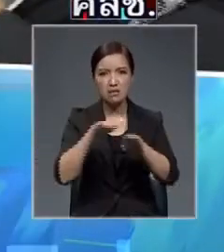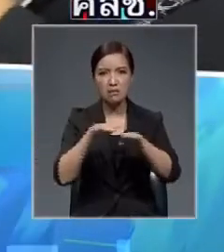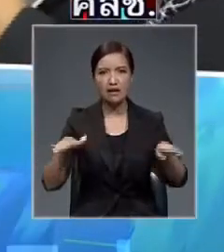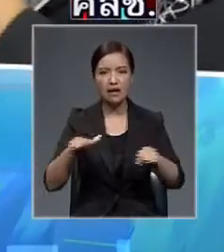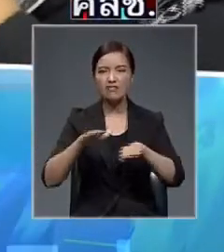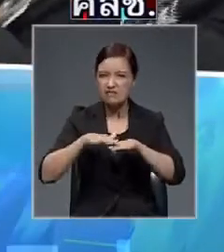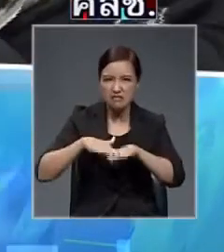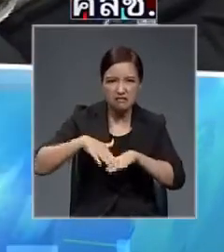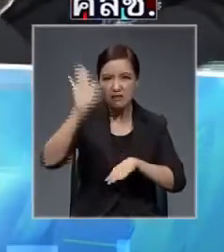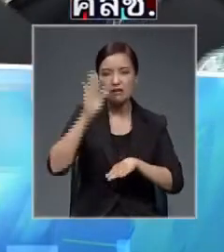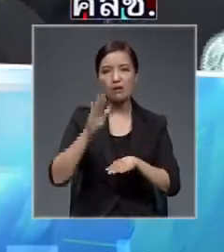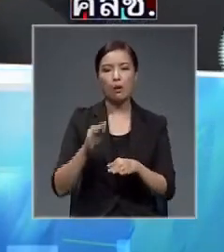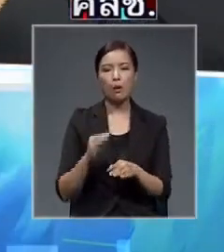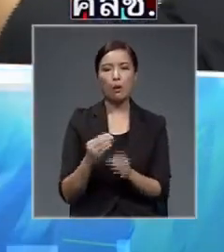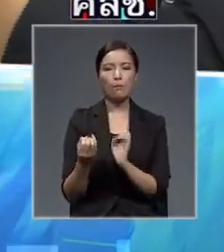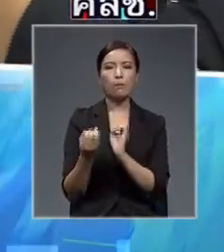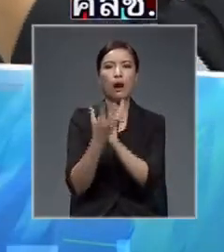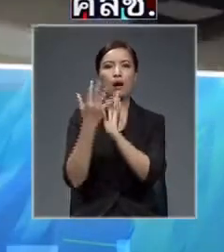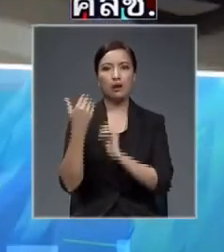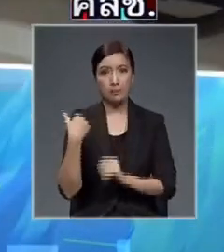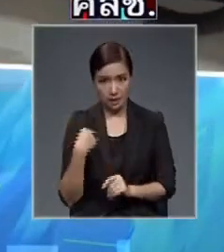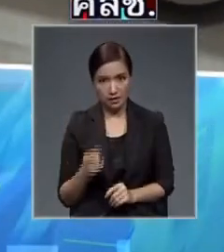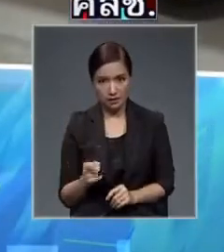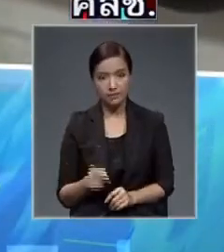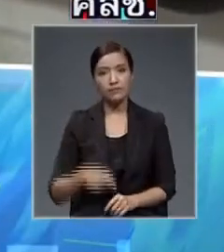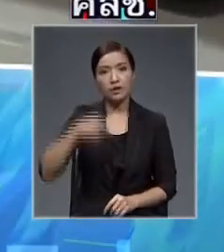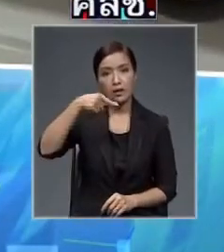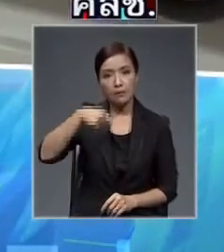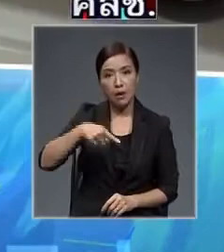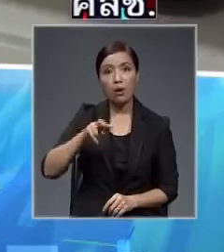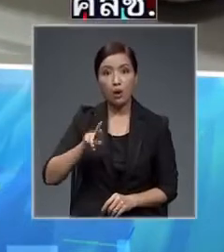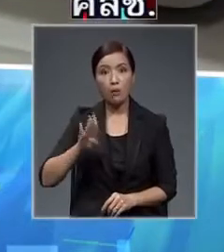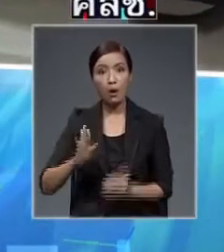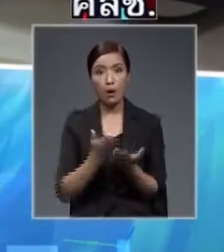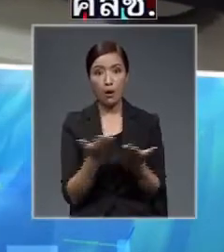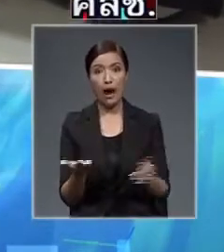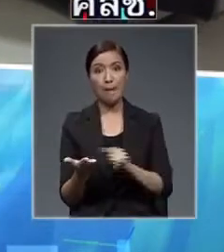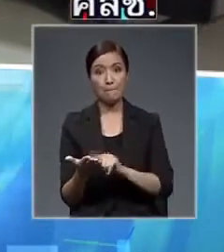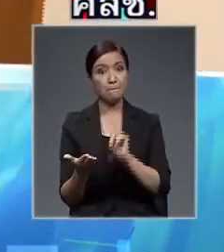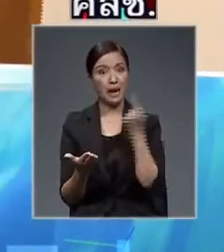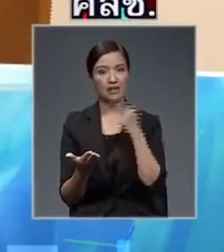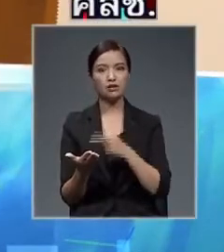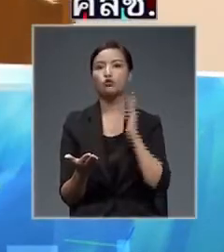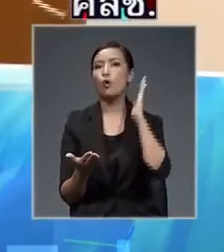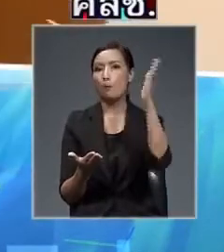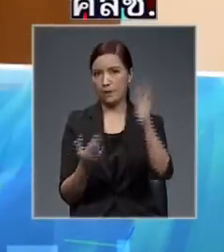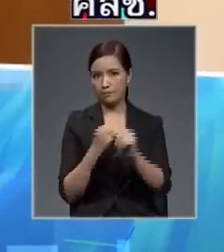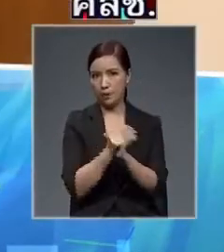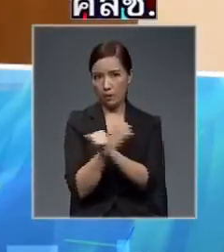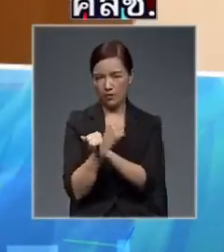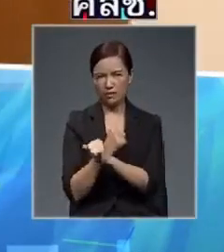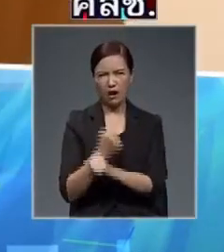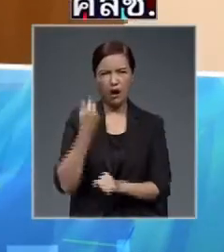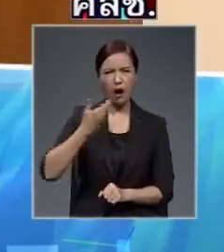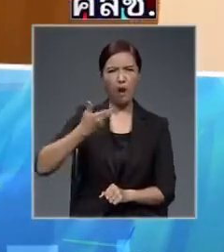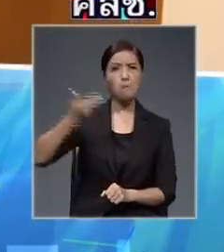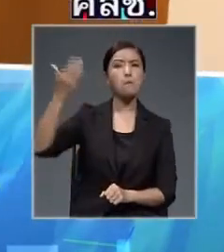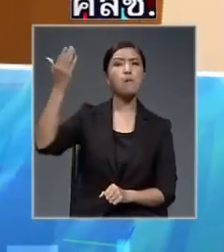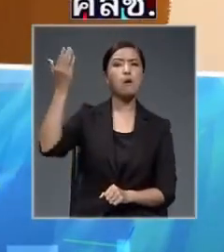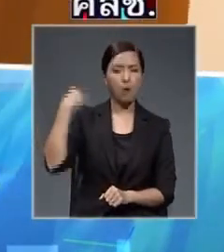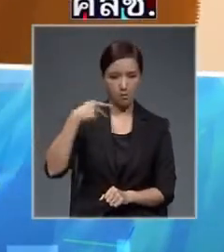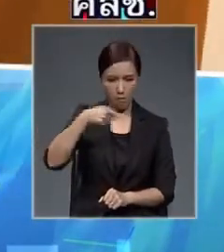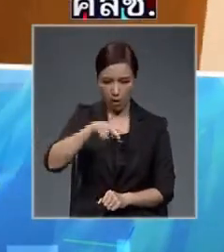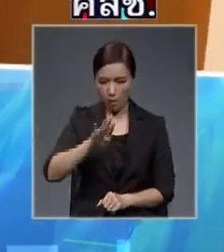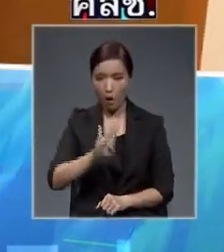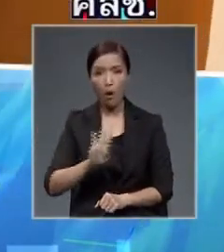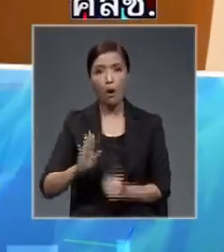นั้นด้วยพรบฉบับนี้ก็จะไม่เกิดเหตุการณ์อย่างนั้นนะคะถ้าเป็นสมัยก่อนเนี่ยที่ยังไม่มีพรบฉ